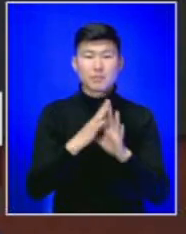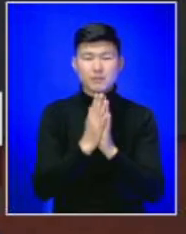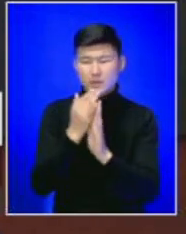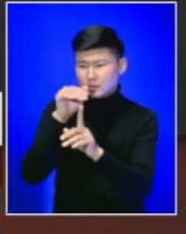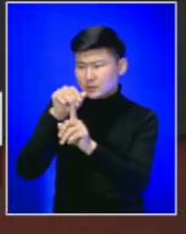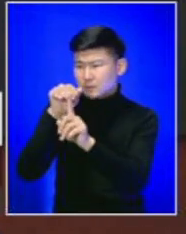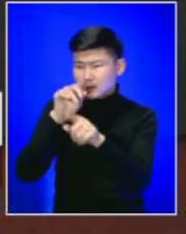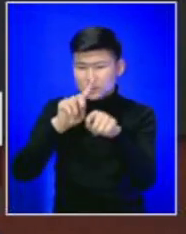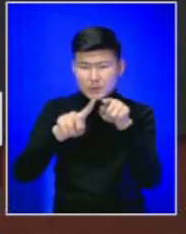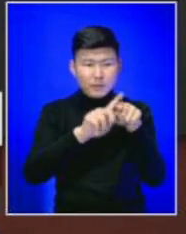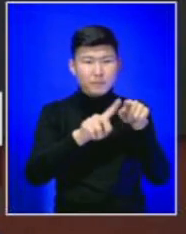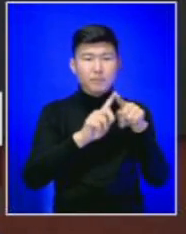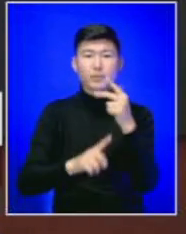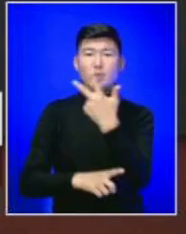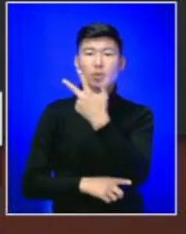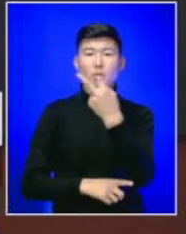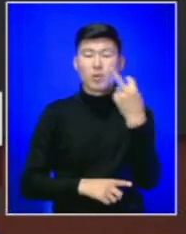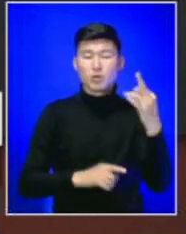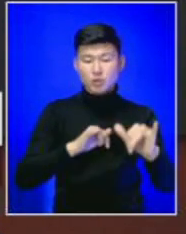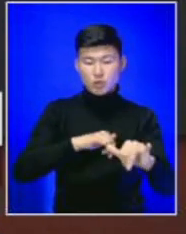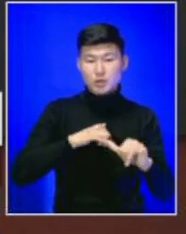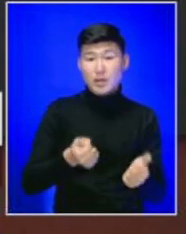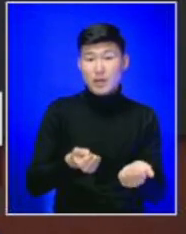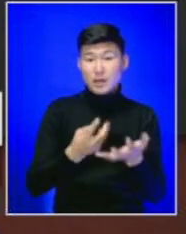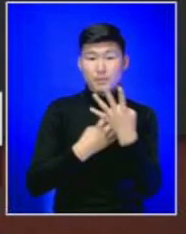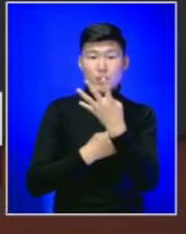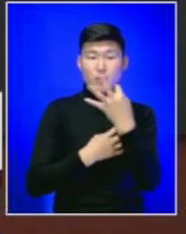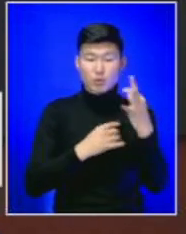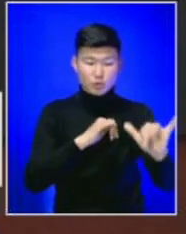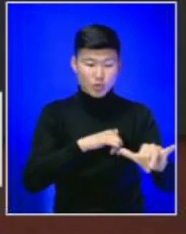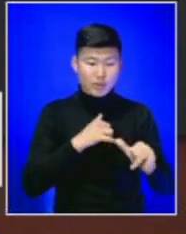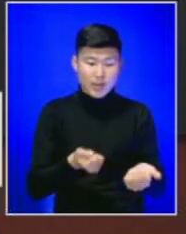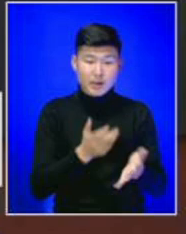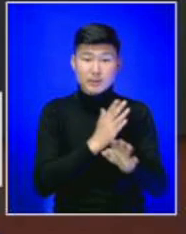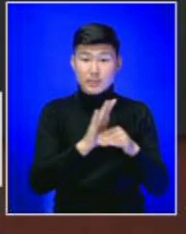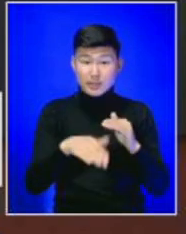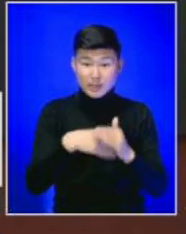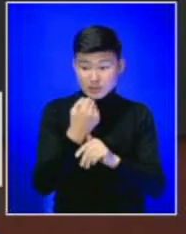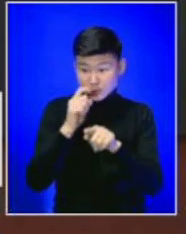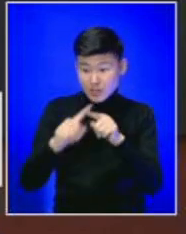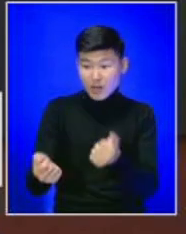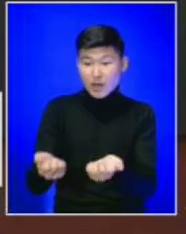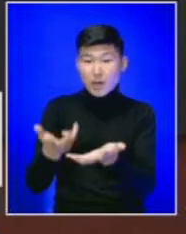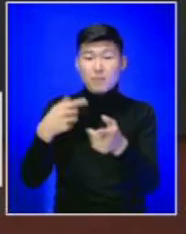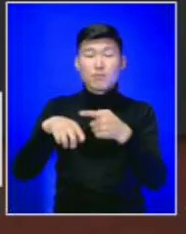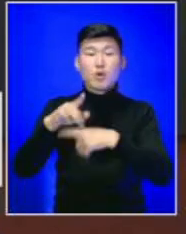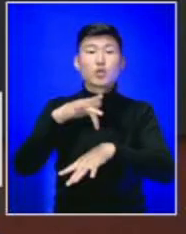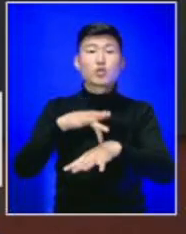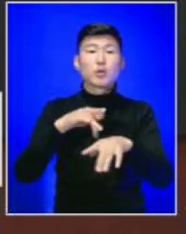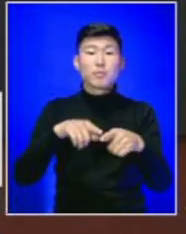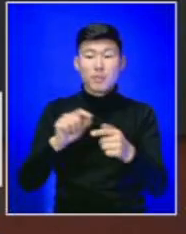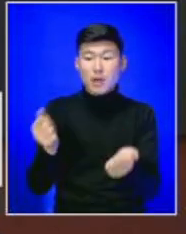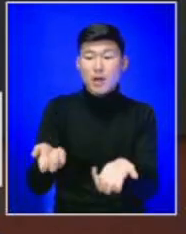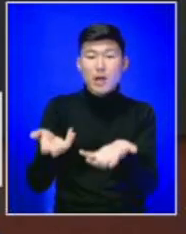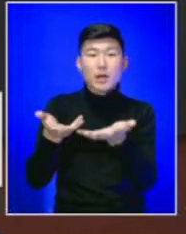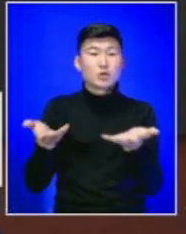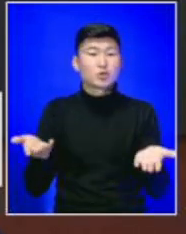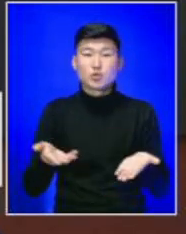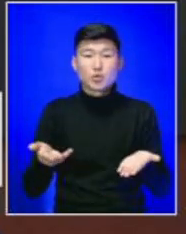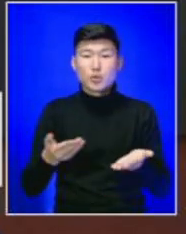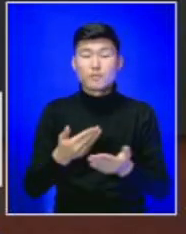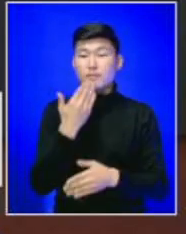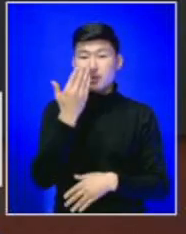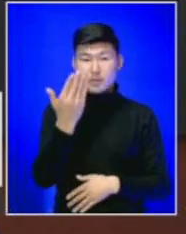илрүүлж 300 хохирчтой болсон, 400 хохирчтой болсоо илрүүлдэг байсан бол энэ төв байгуулагдсанаараа